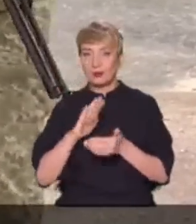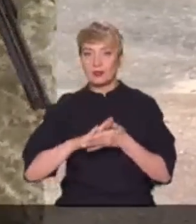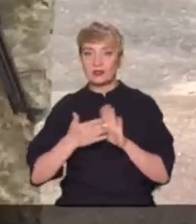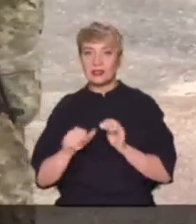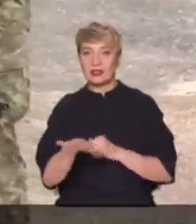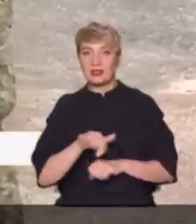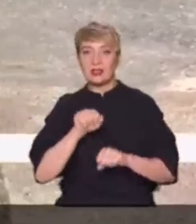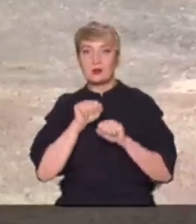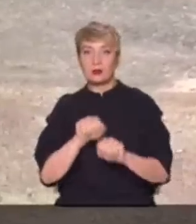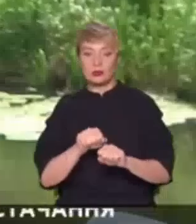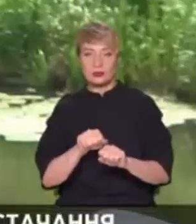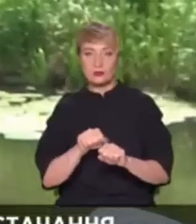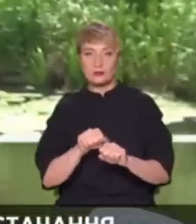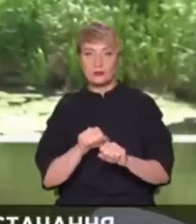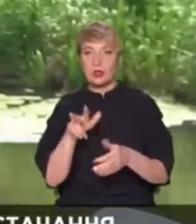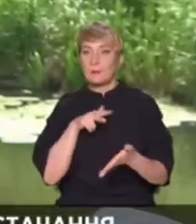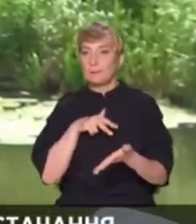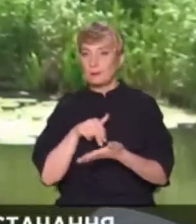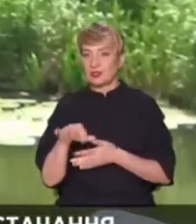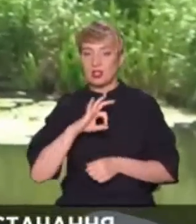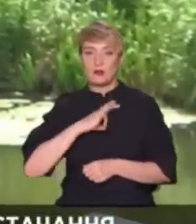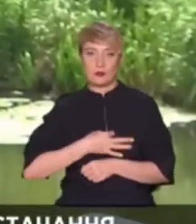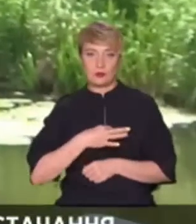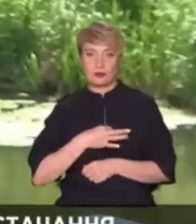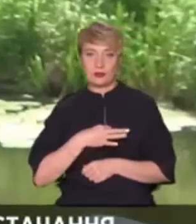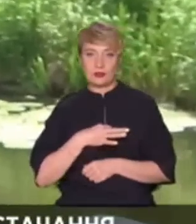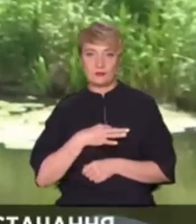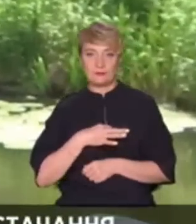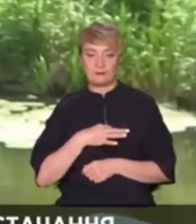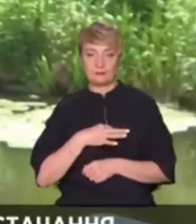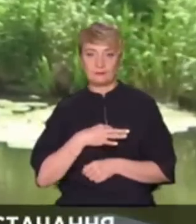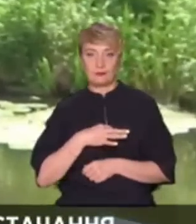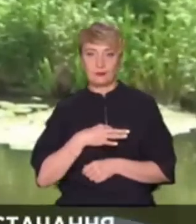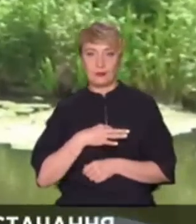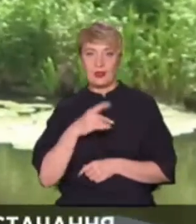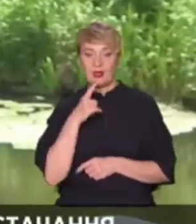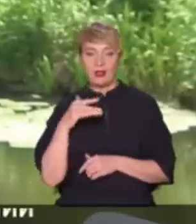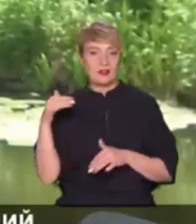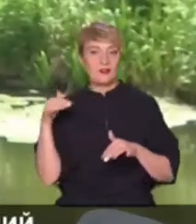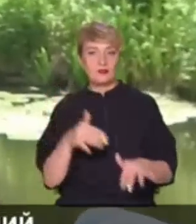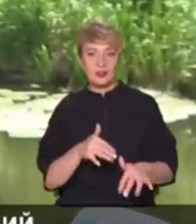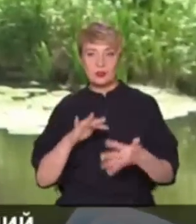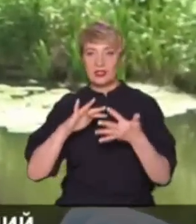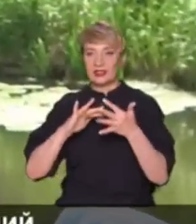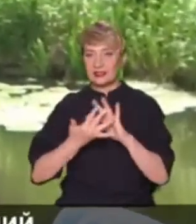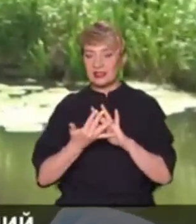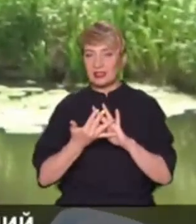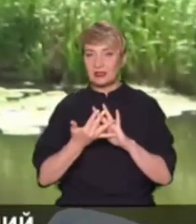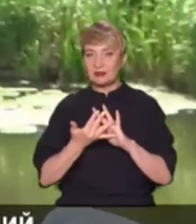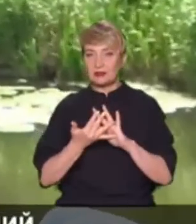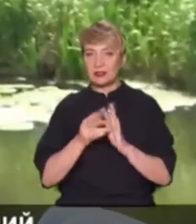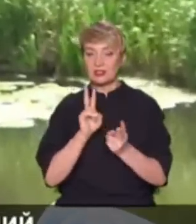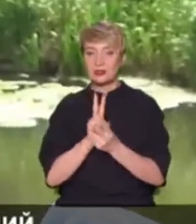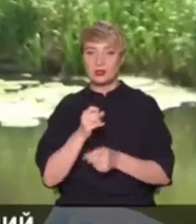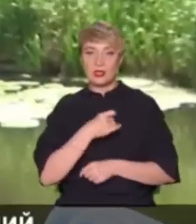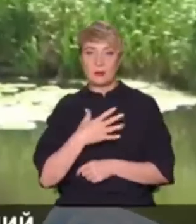Тероборона вирушила у розвідку. Видвинулися в сторону села Рудницьке, але на виїзді з села Селище зустріли приватний автомобіль.